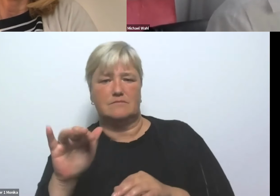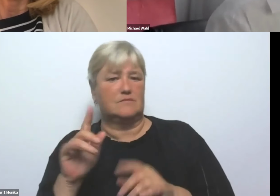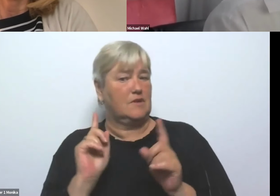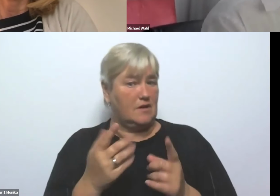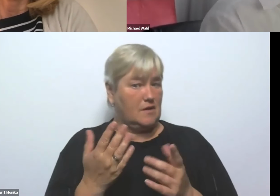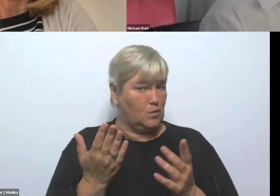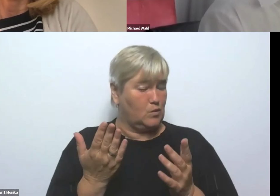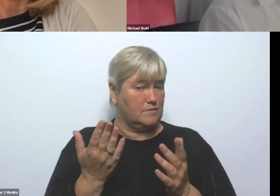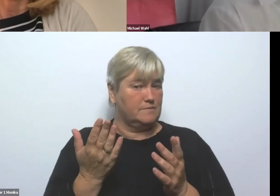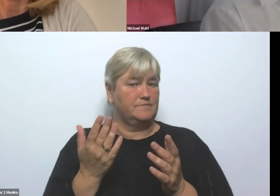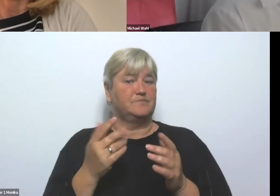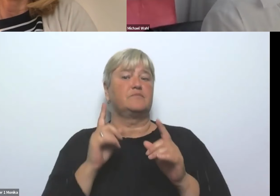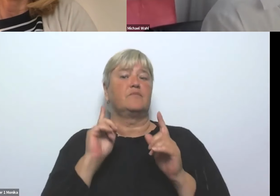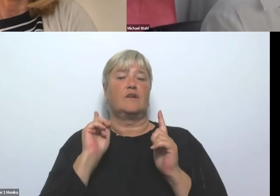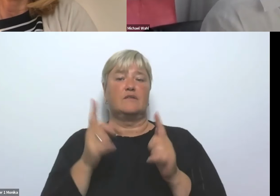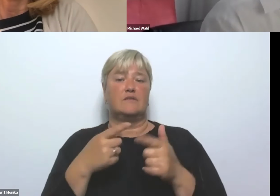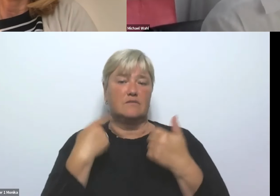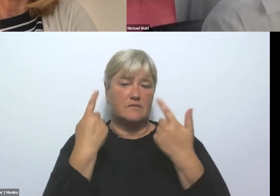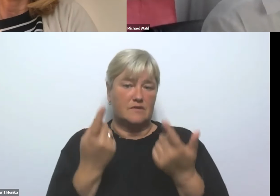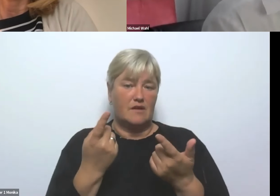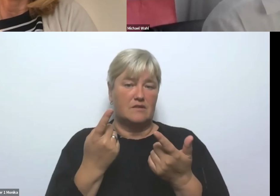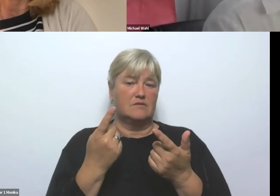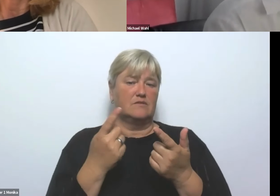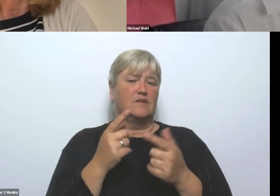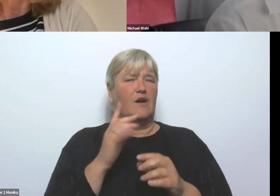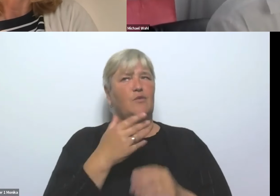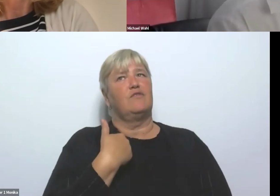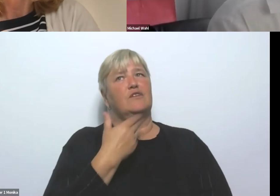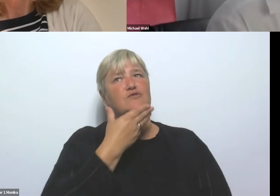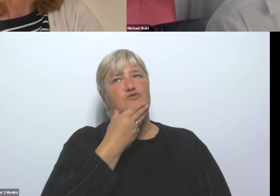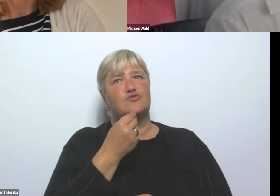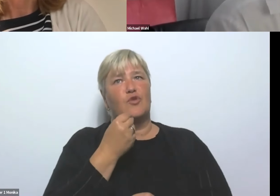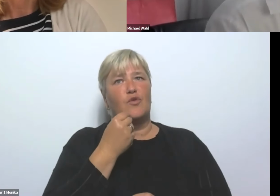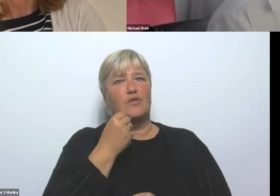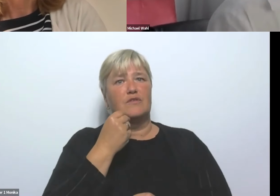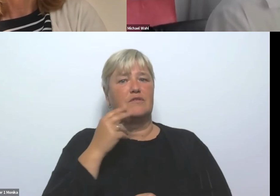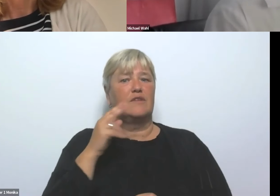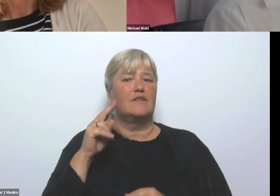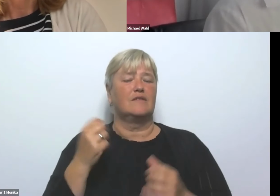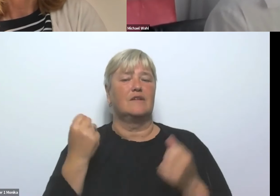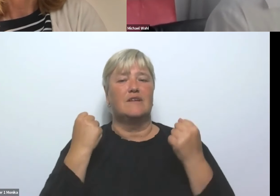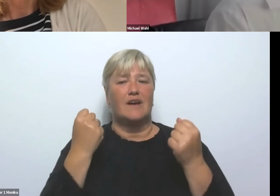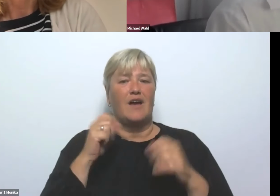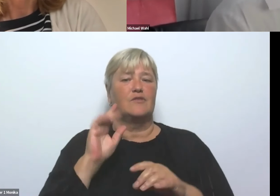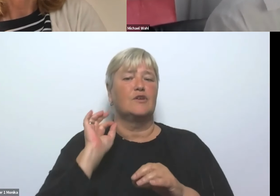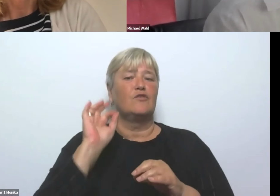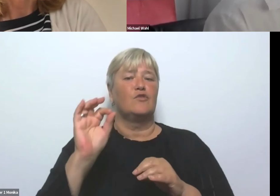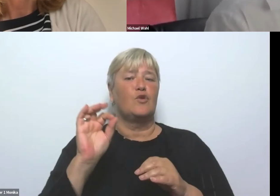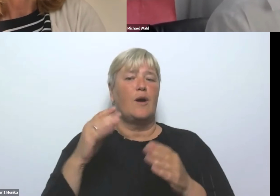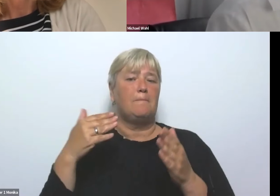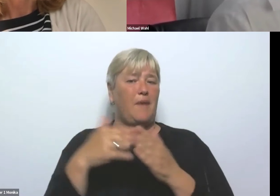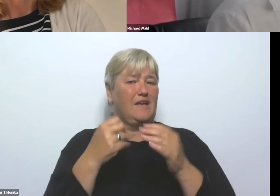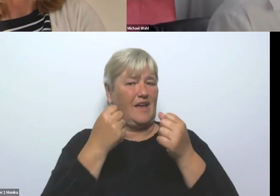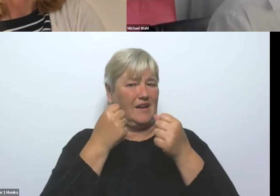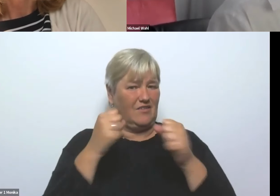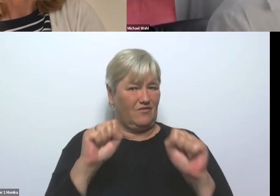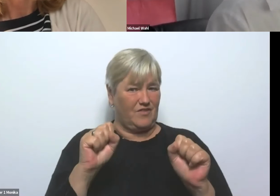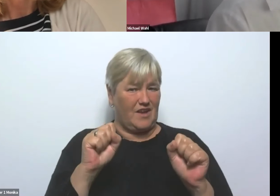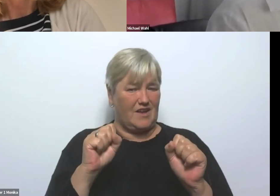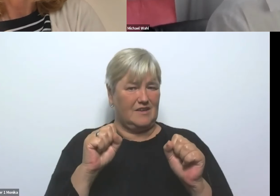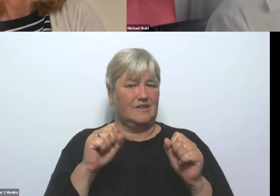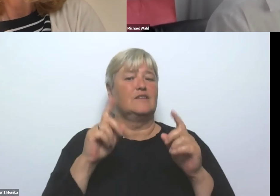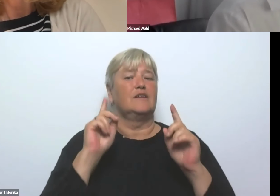Dann ging es noch darum, das fand ich auch sehr schön, die Energie der Barrierefreiheit oder der Accessibility mitzunehmen und zu generieren